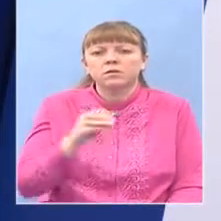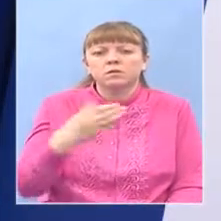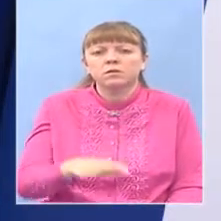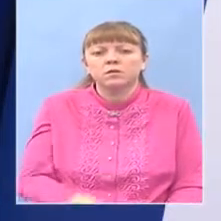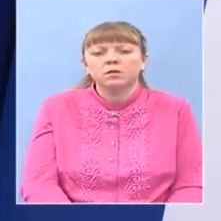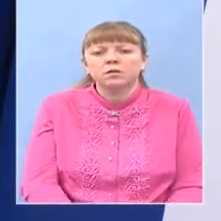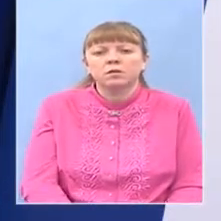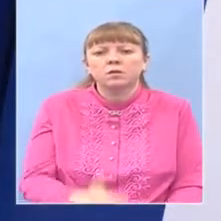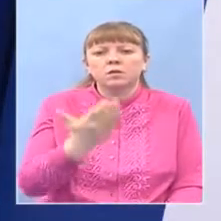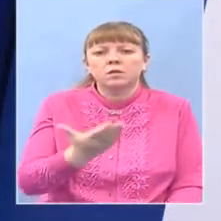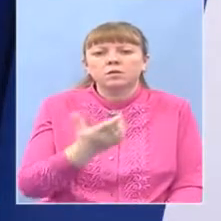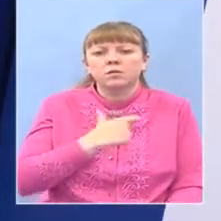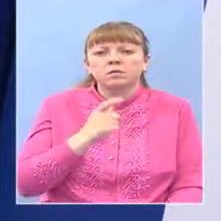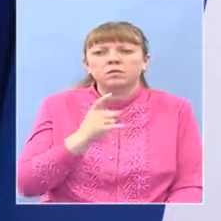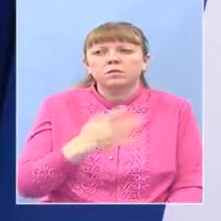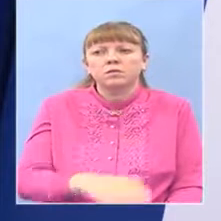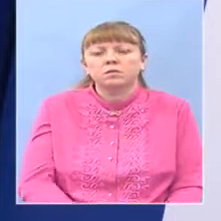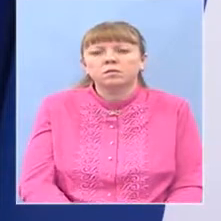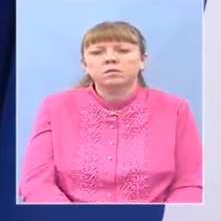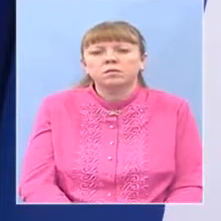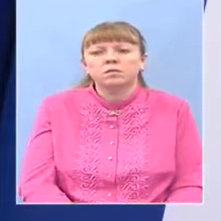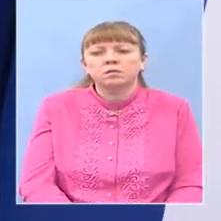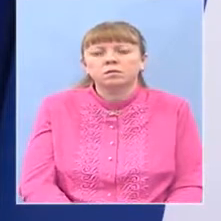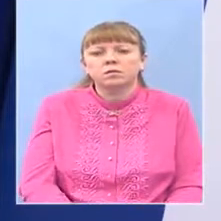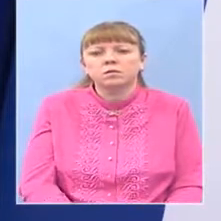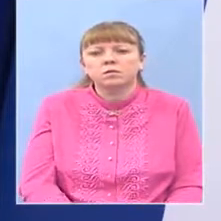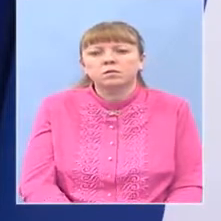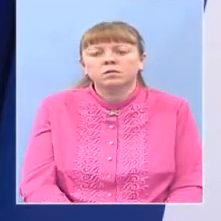и предлагает свои механизмы, здесь она как раз-таки...